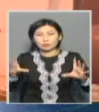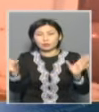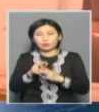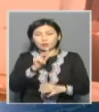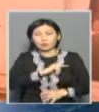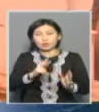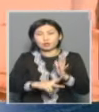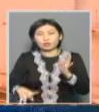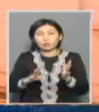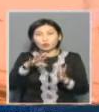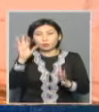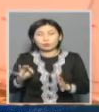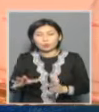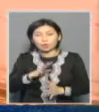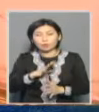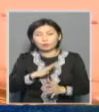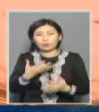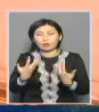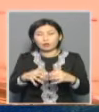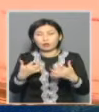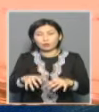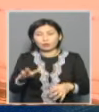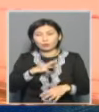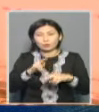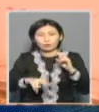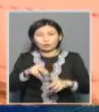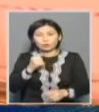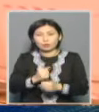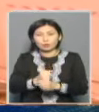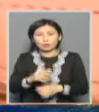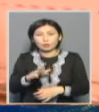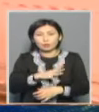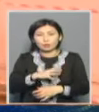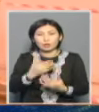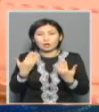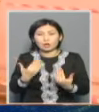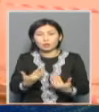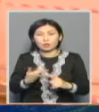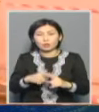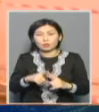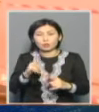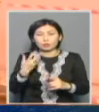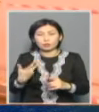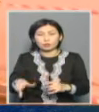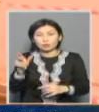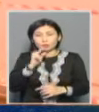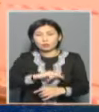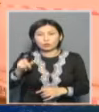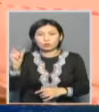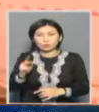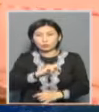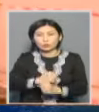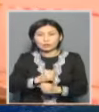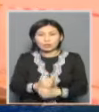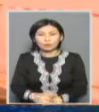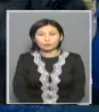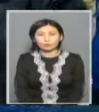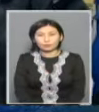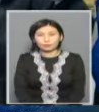процестің 89% автоматтандырылған құрылғы арқылы жүзеге асқанның өзінде мұнда 130-ға жуық жергілікті азамат қызмет